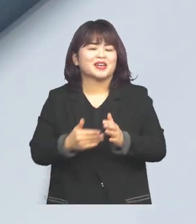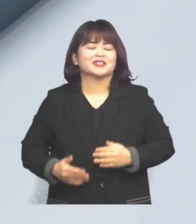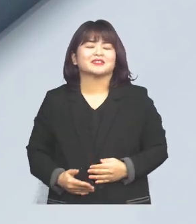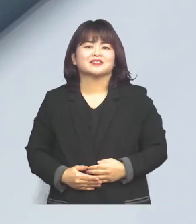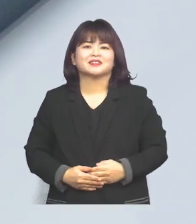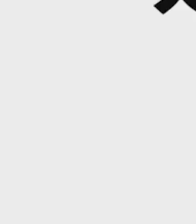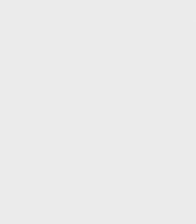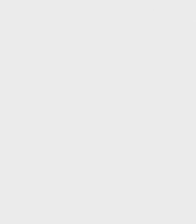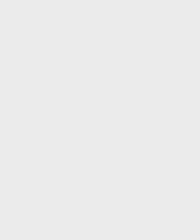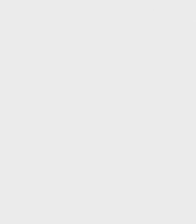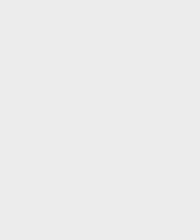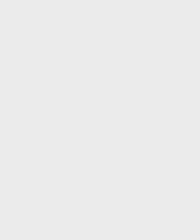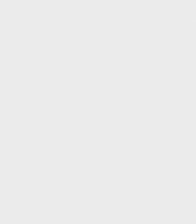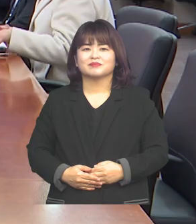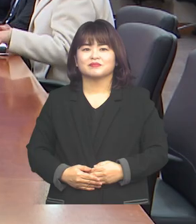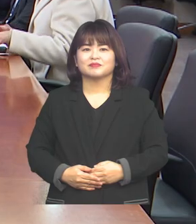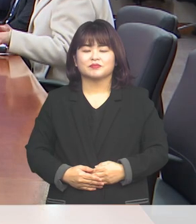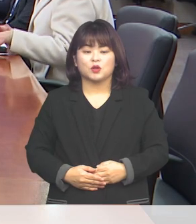수여했습니다.